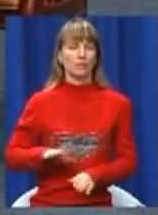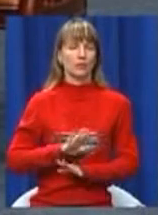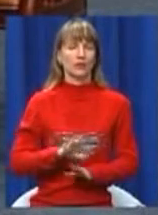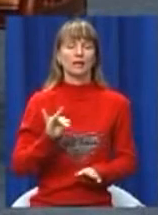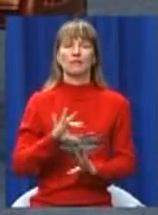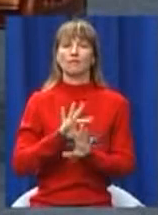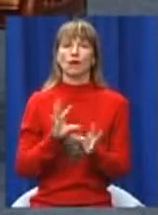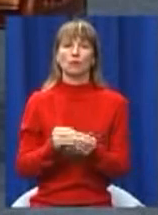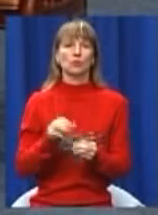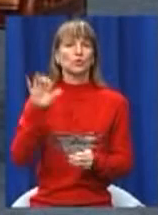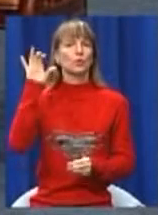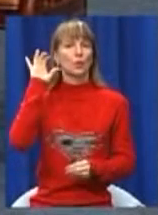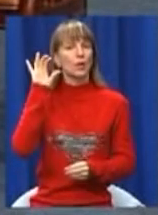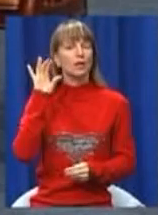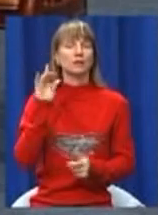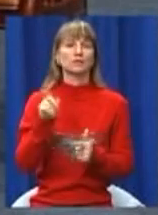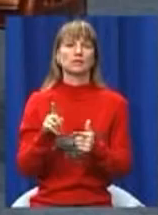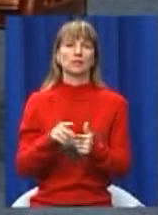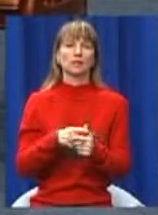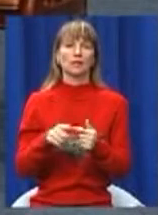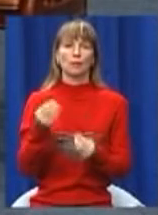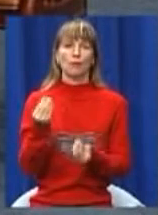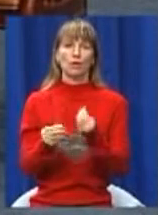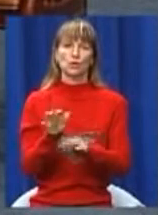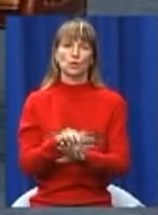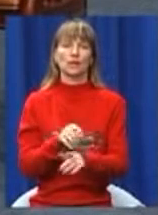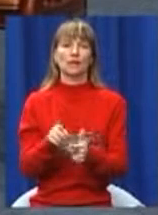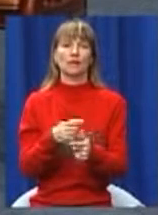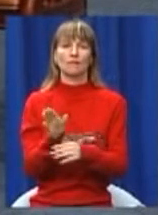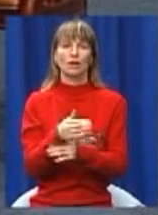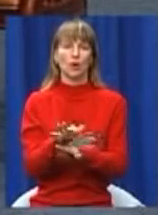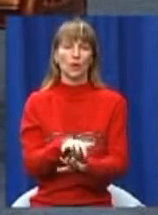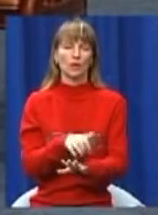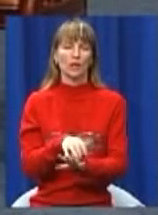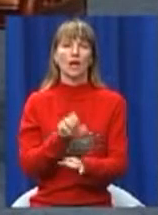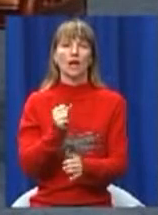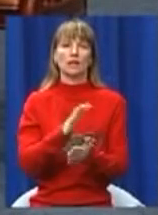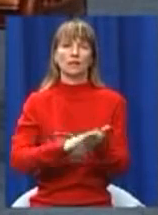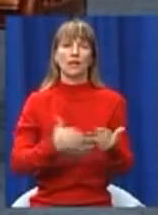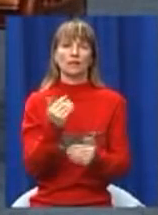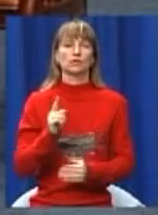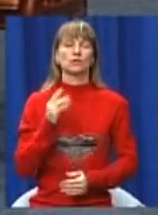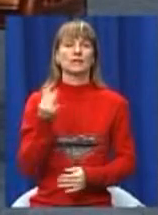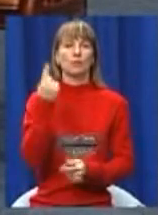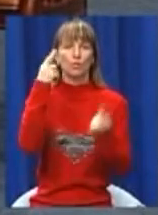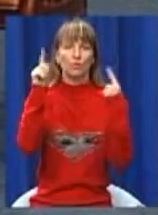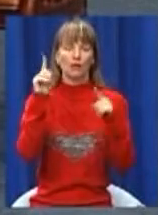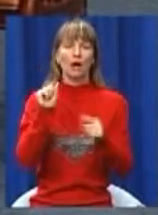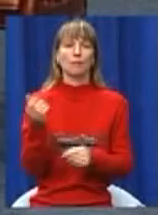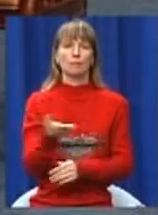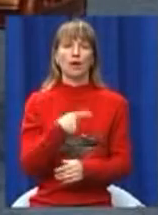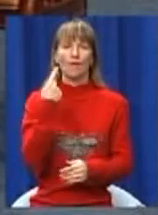і взагалі нас слухались. Або погратися з котиком варто, або вигуляти котика. Ну, а далі вас чекає цікавий мультфільм.